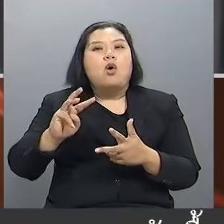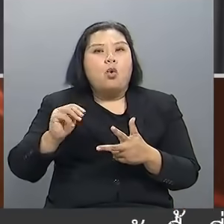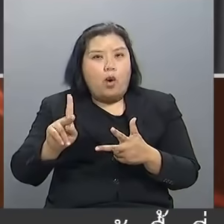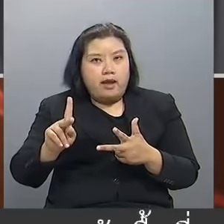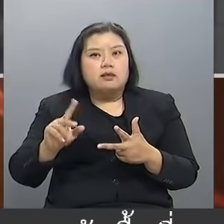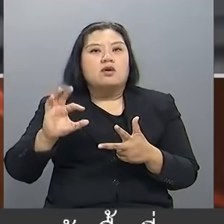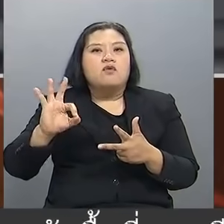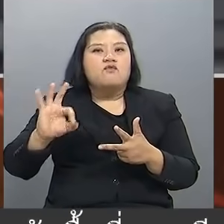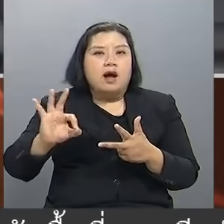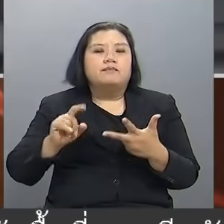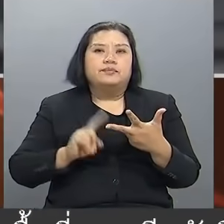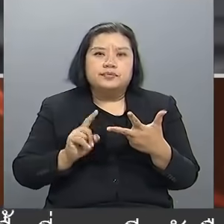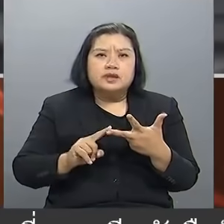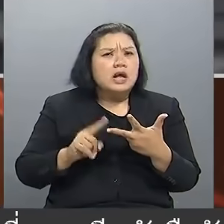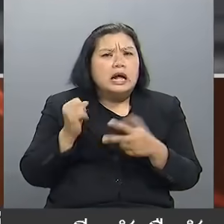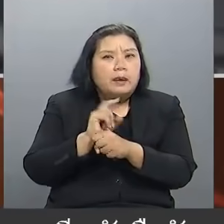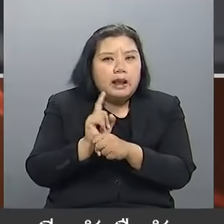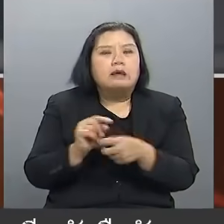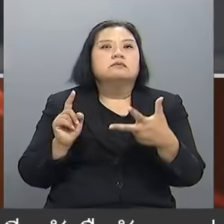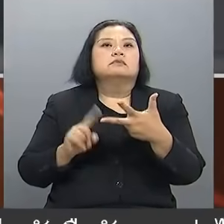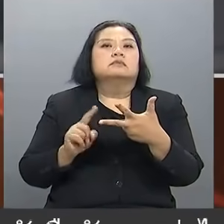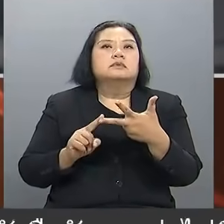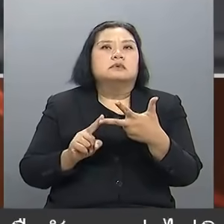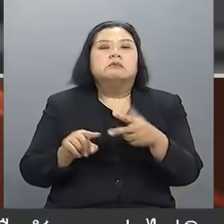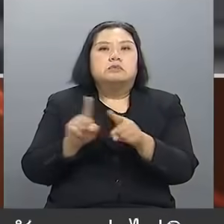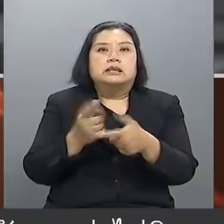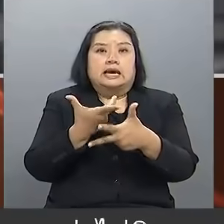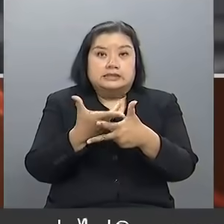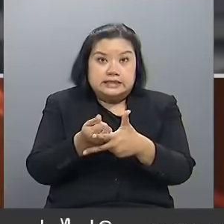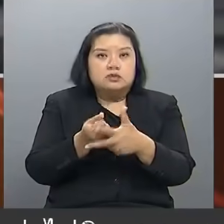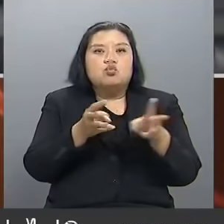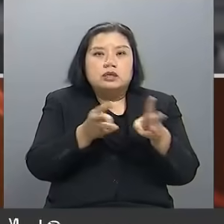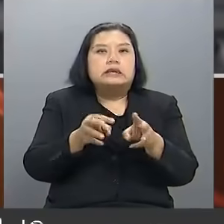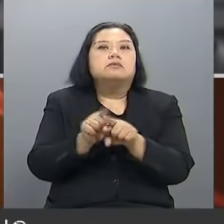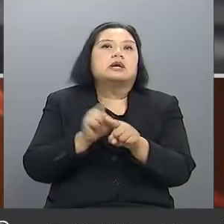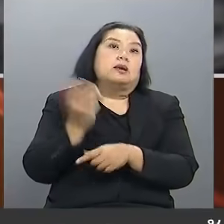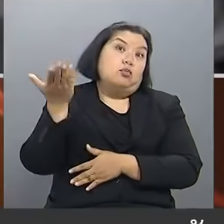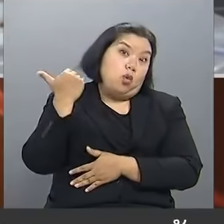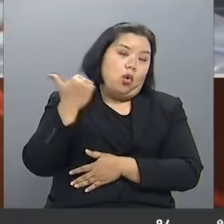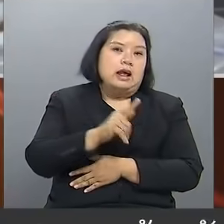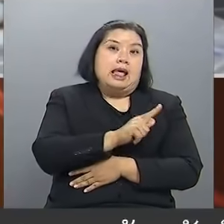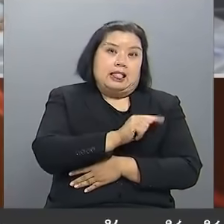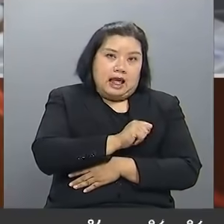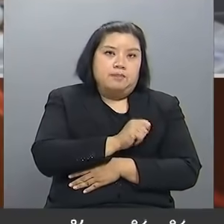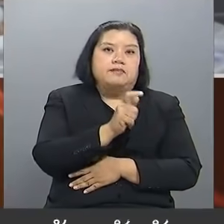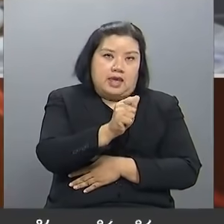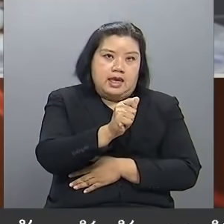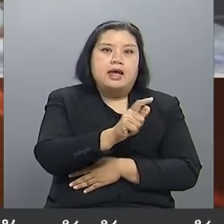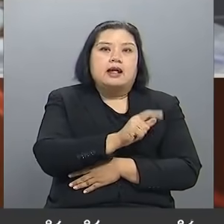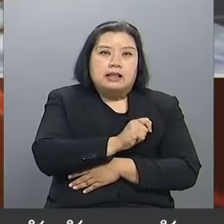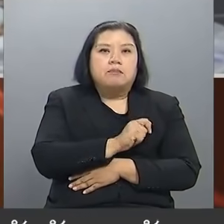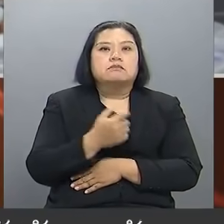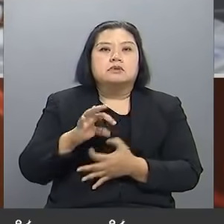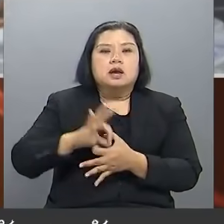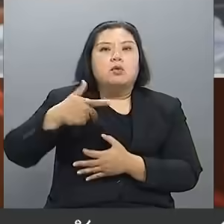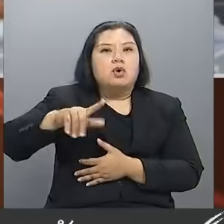วิธีการผลิตก็จะใช้หลักการกับวัคซีนที่ทำมาแต่ในอดีตเช่นวัคซีนตับอักเสบเอวัคซีนโปลิโอพิษ